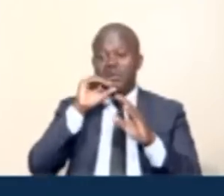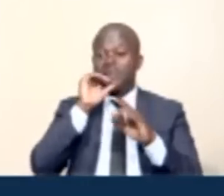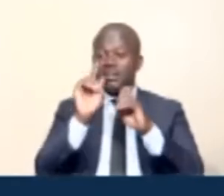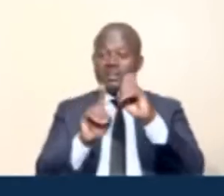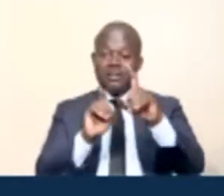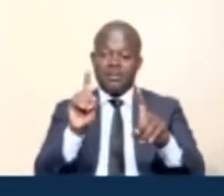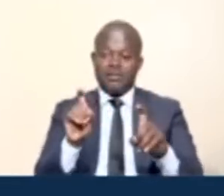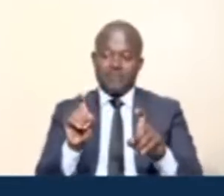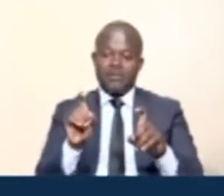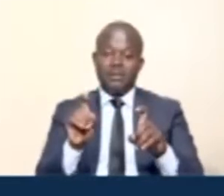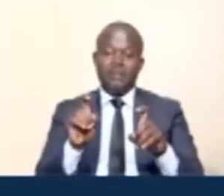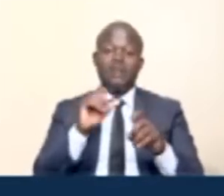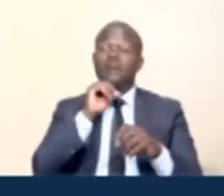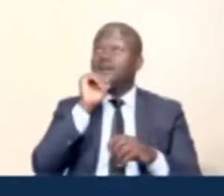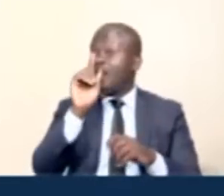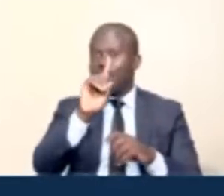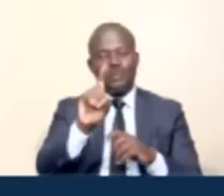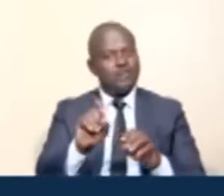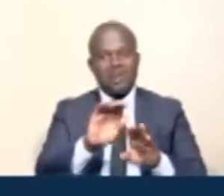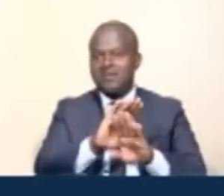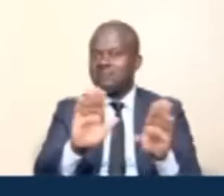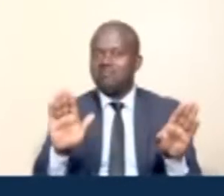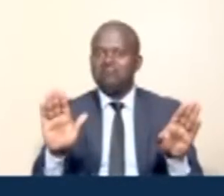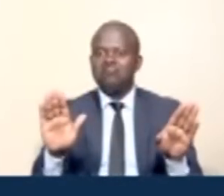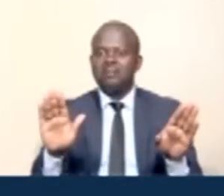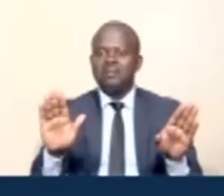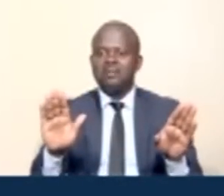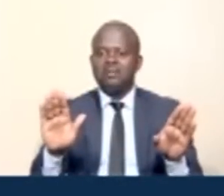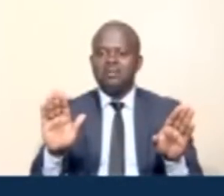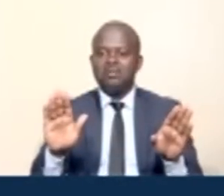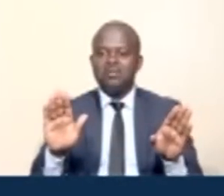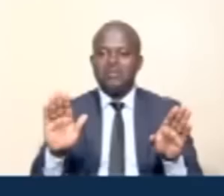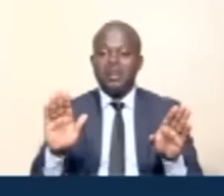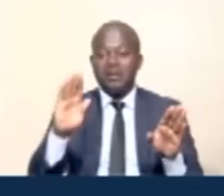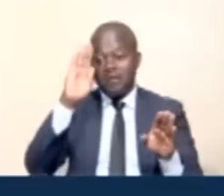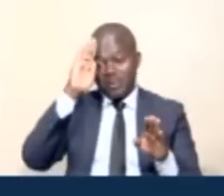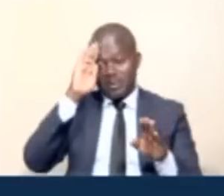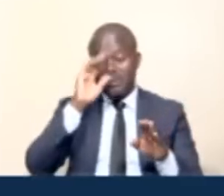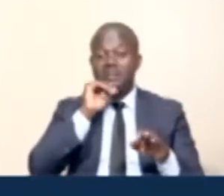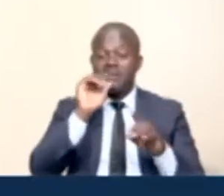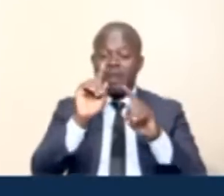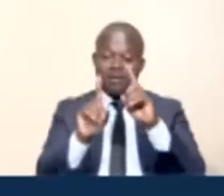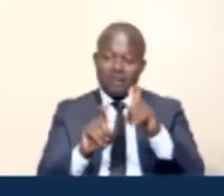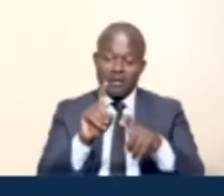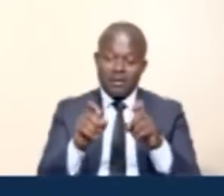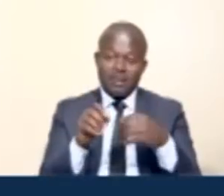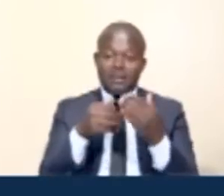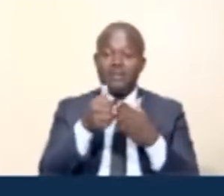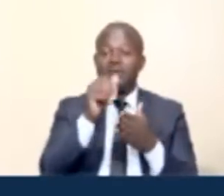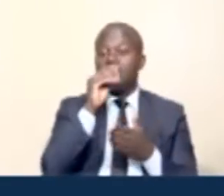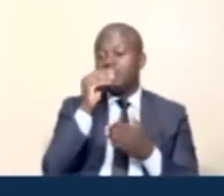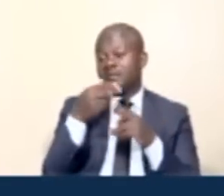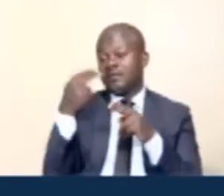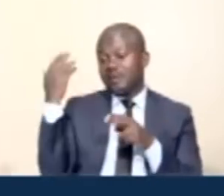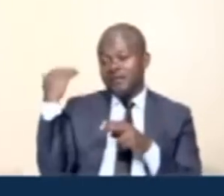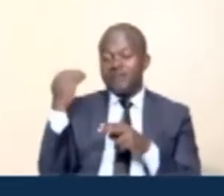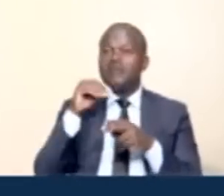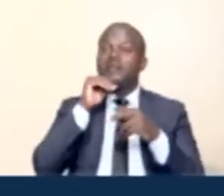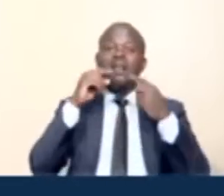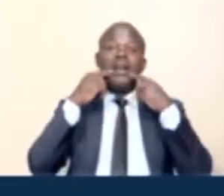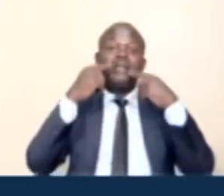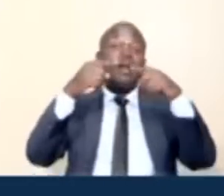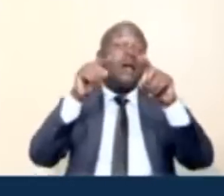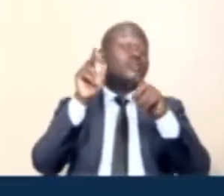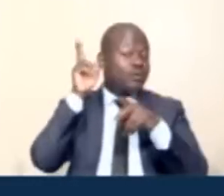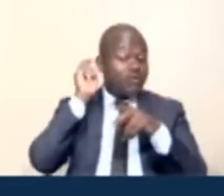babaza. Ashwi nta uzibaza? Ntabwo baravuga ko polisi itazibabaza. Yego niko bivugiye mu kanya bata, ariko nta tangazo